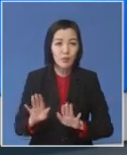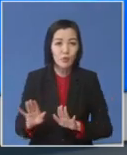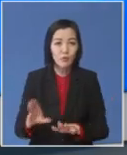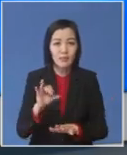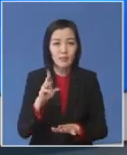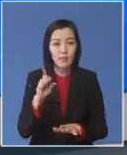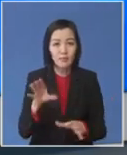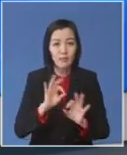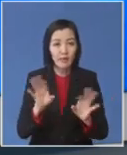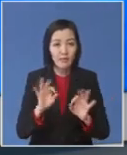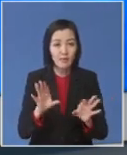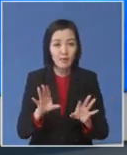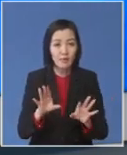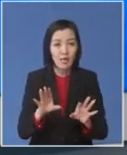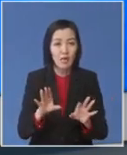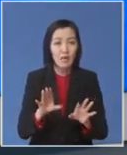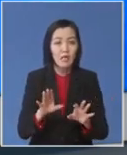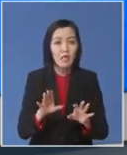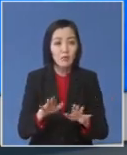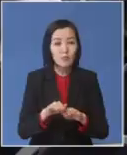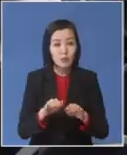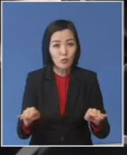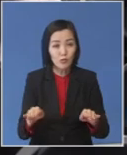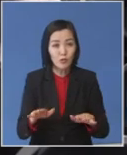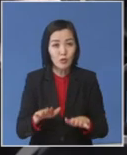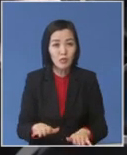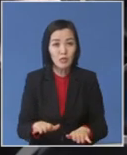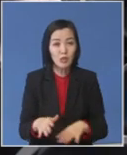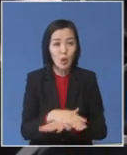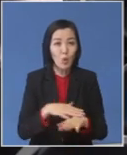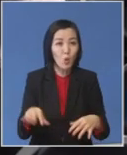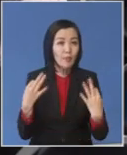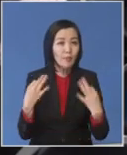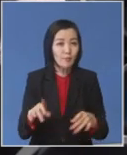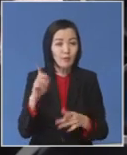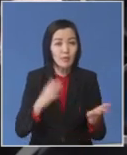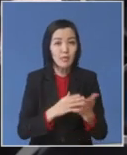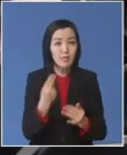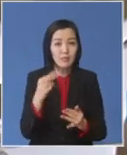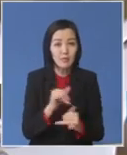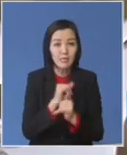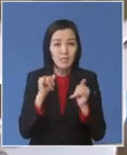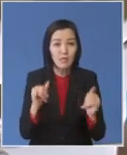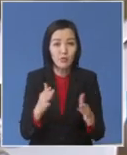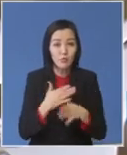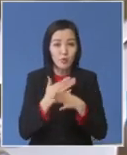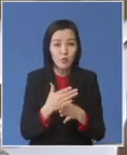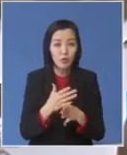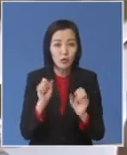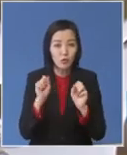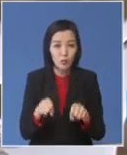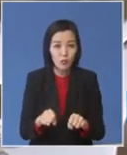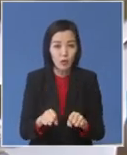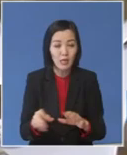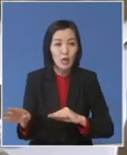Данияр Сабырбаев айтып берді. Оның пікірінше, бұндай көрсеткішке қоғамның ашықтығы мемлекеттік қызмет сапасын арттырудың арқасында қол жеткізіліп